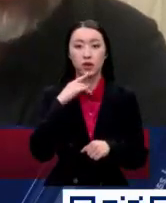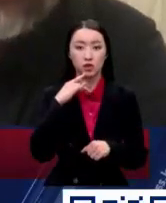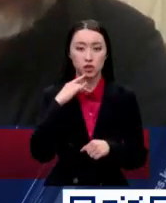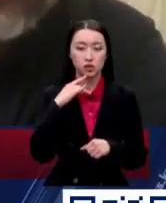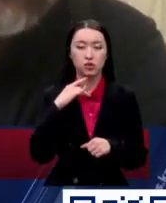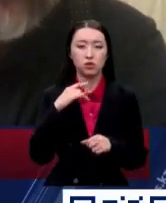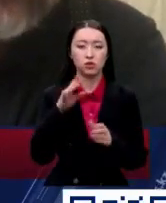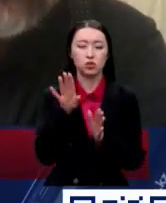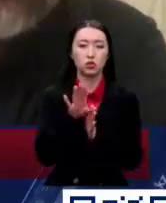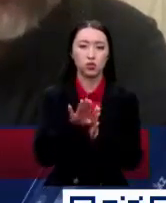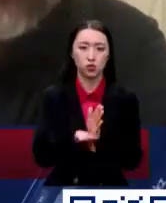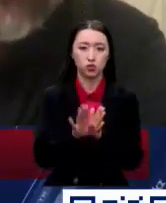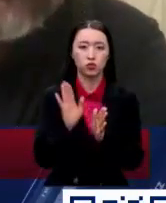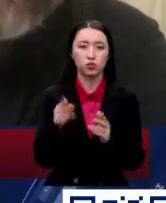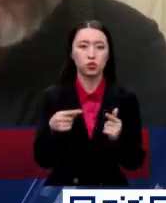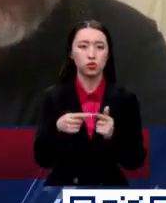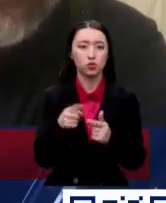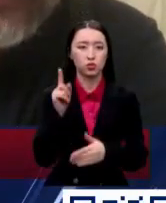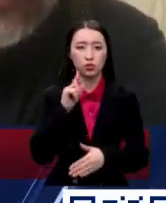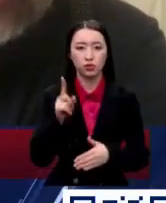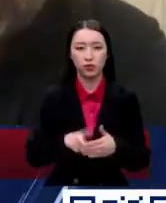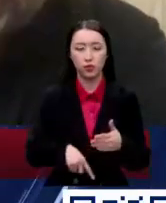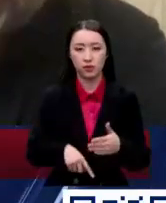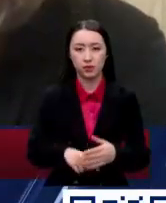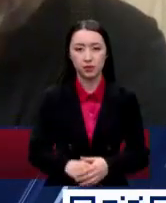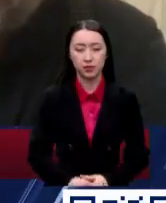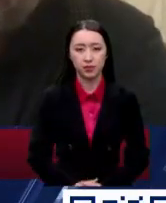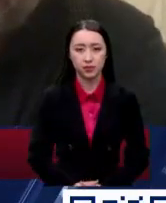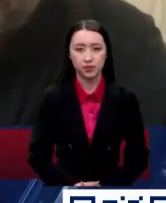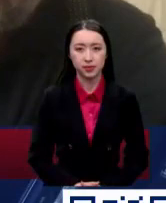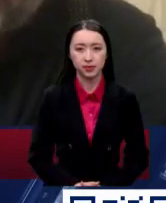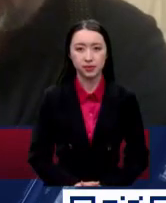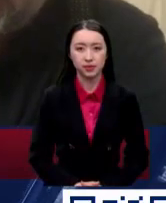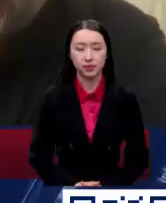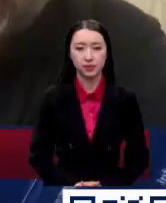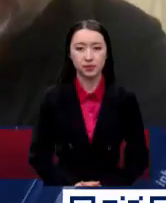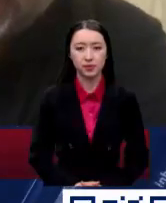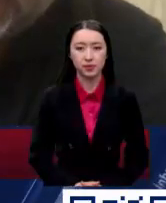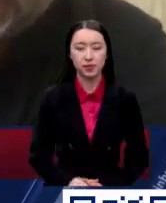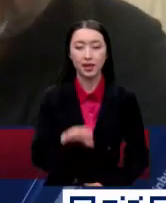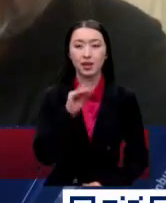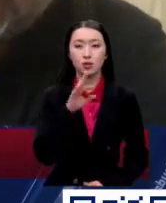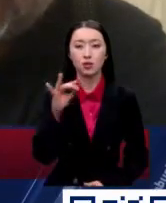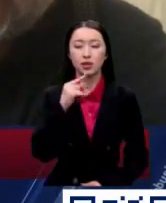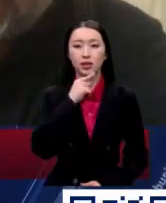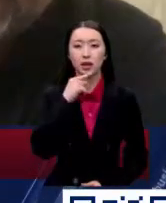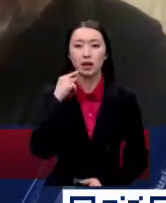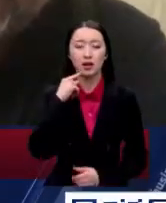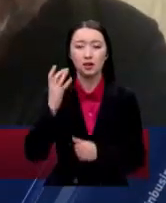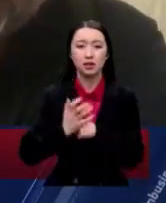ухудшатся. В этом можно быть уверенным. Что касается импорта из России в